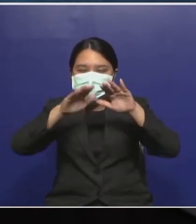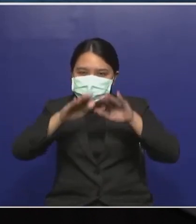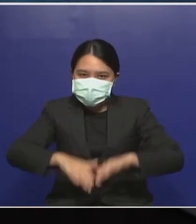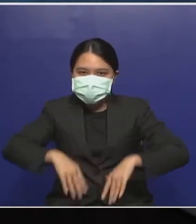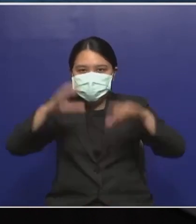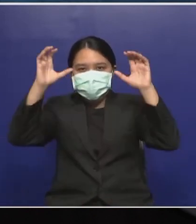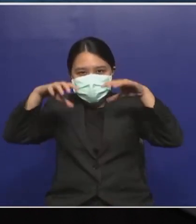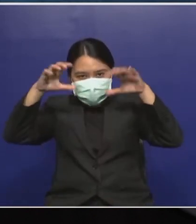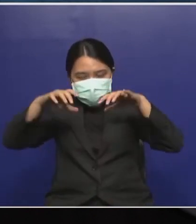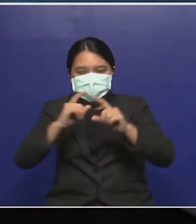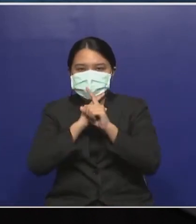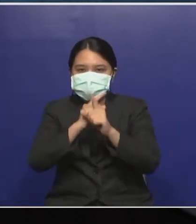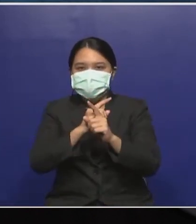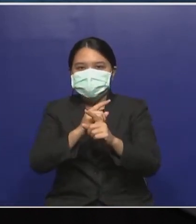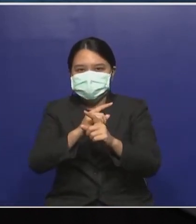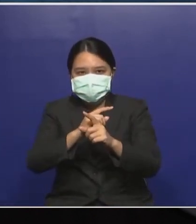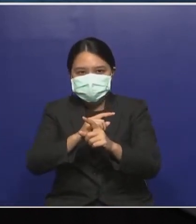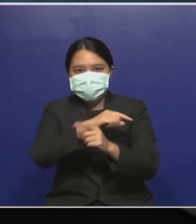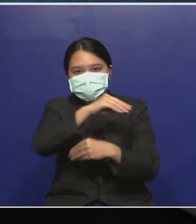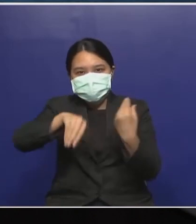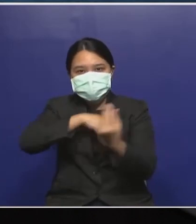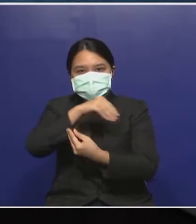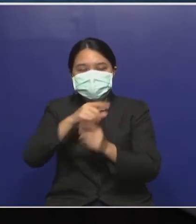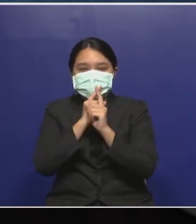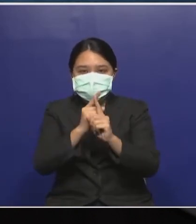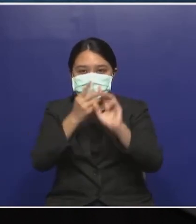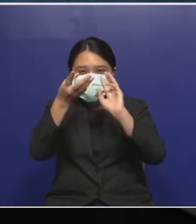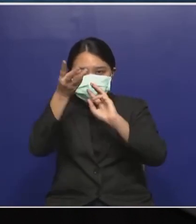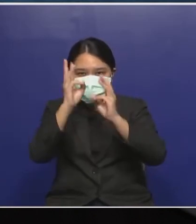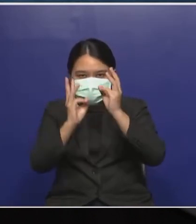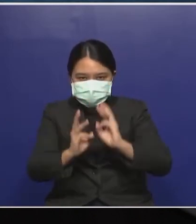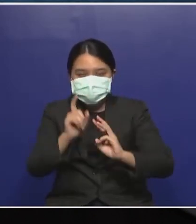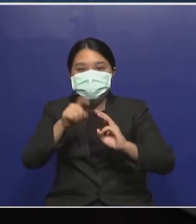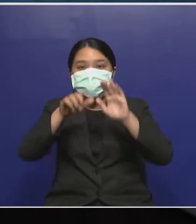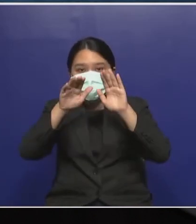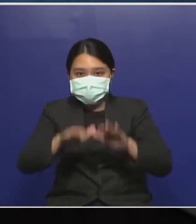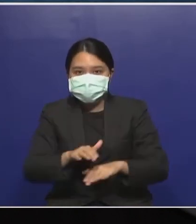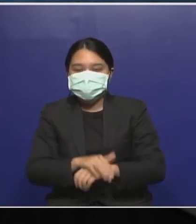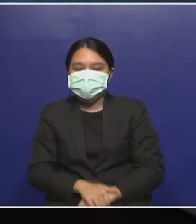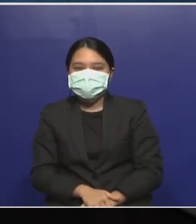ให้ฝนตกต้องตามรดูการใหได้มากทสุดต้องทำให้ฝุนลดปริมาณใหได้มากทสุด